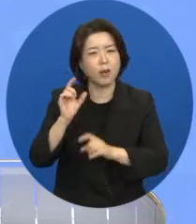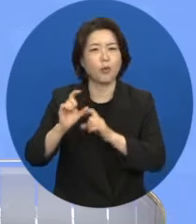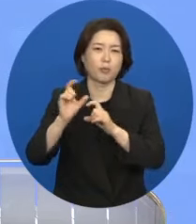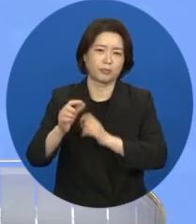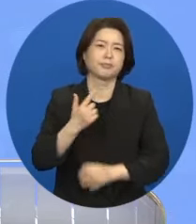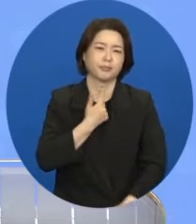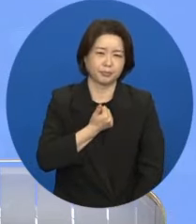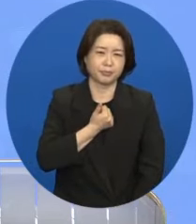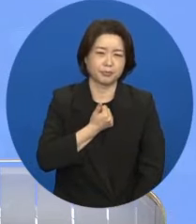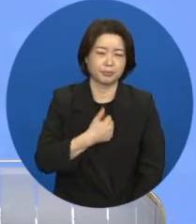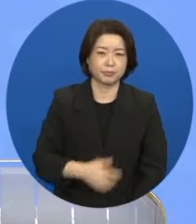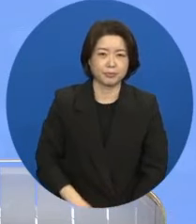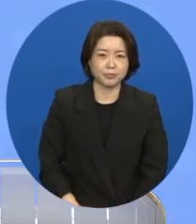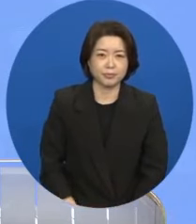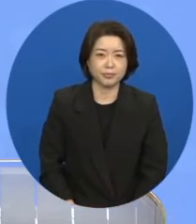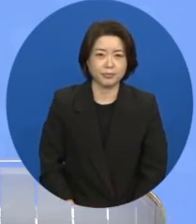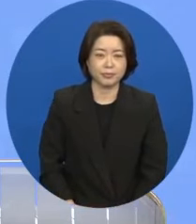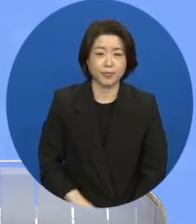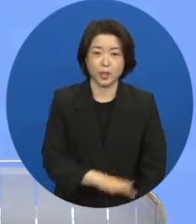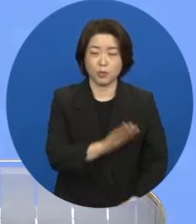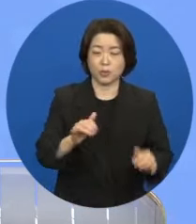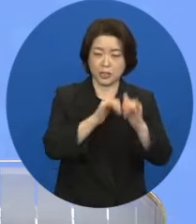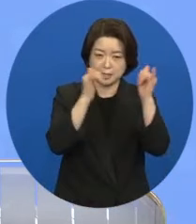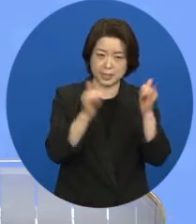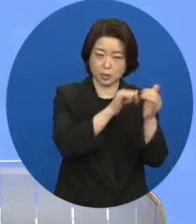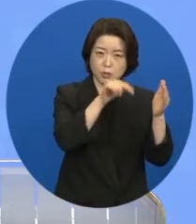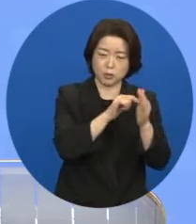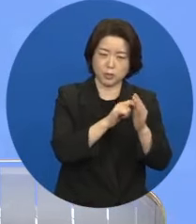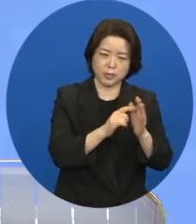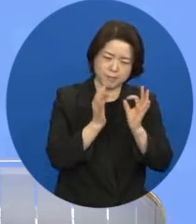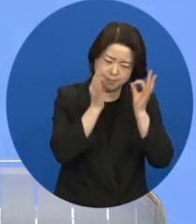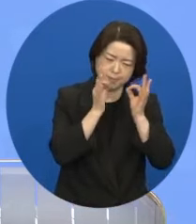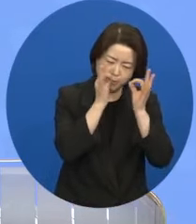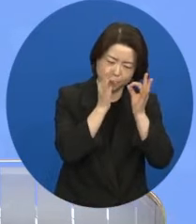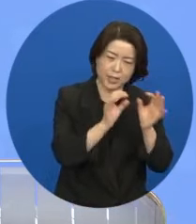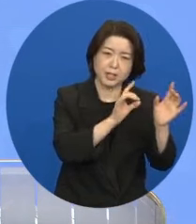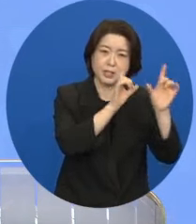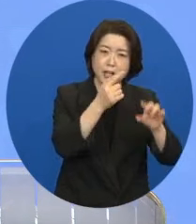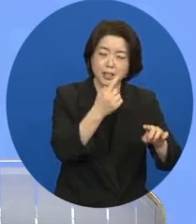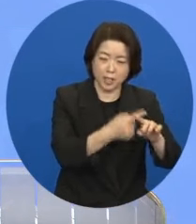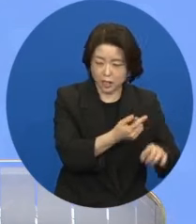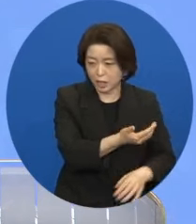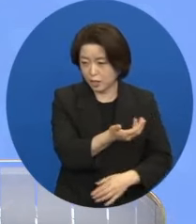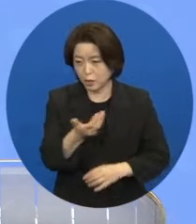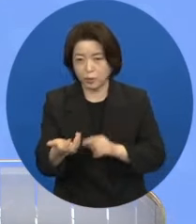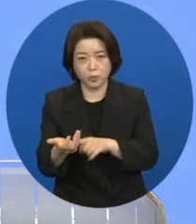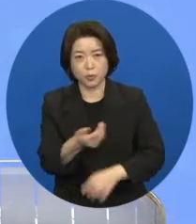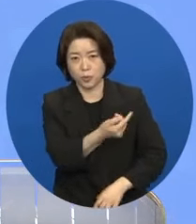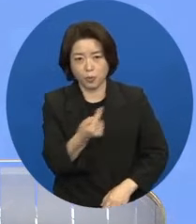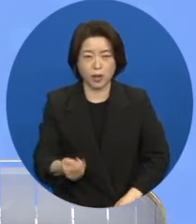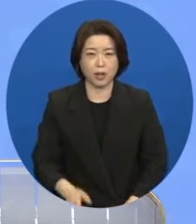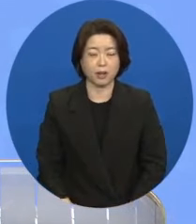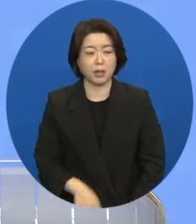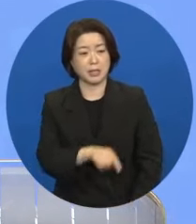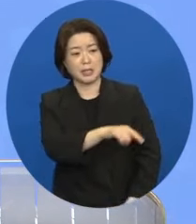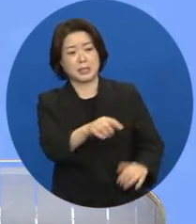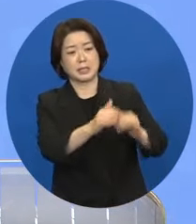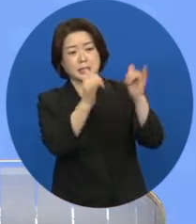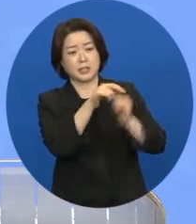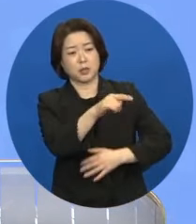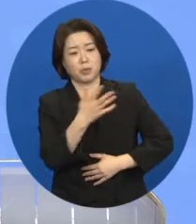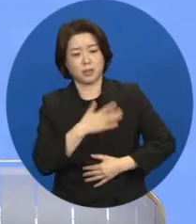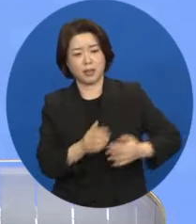저희가 치열하게 사회에서 살다가 예배를 옵니다 아 사회는처럼 경쟁 사회예요